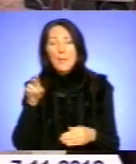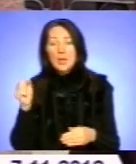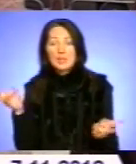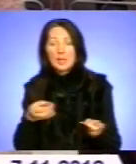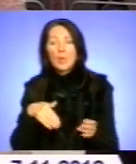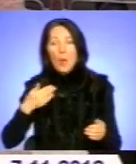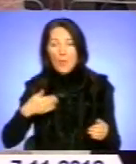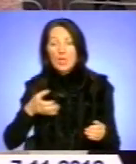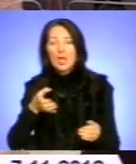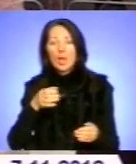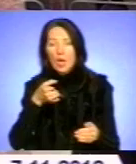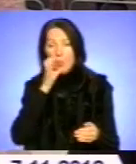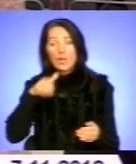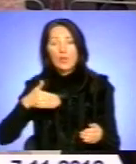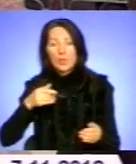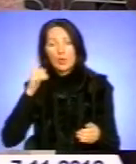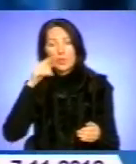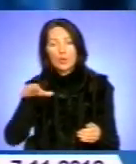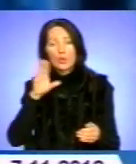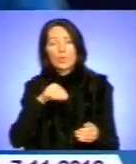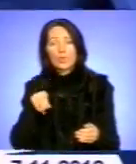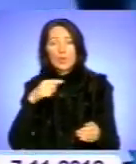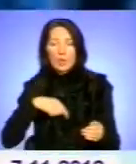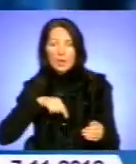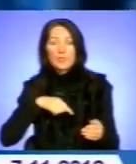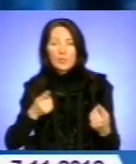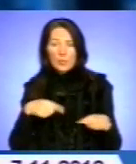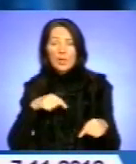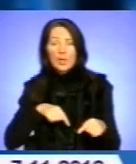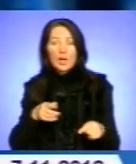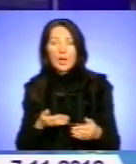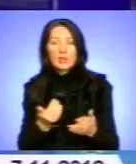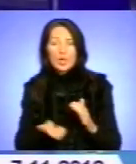спеціаліст, тільки від недостатку вітамінів.